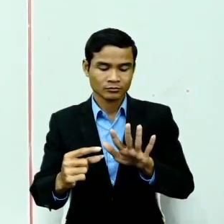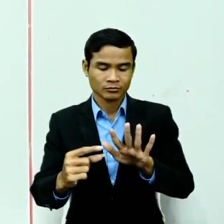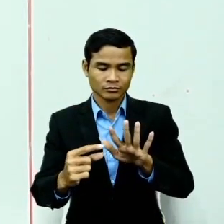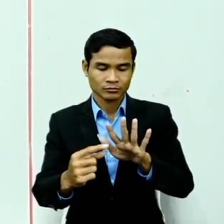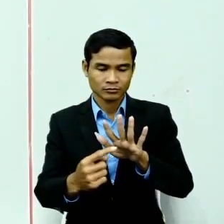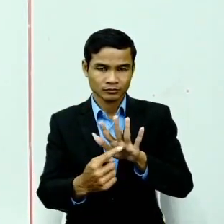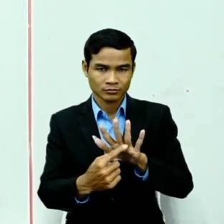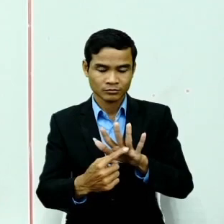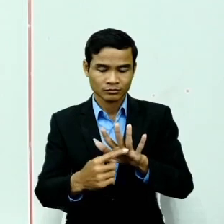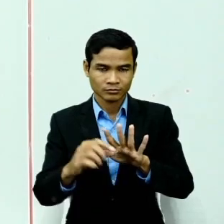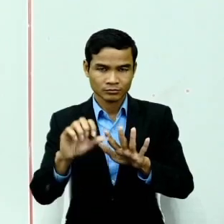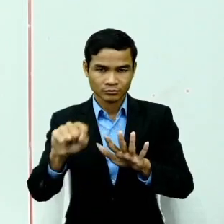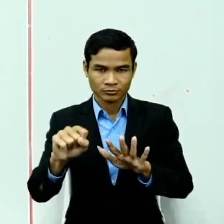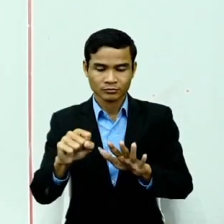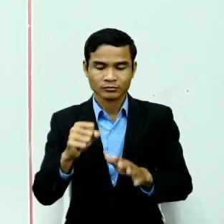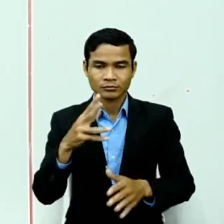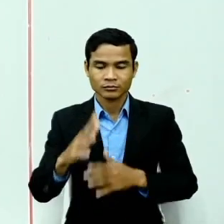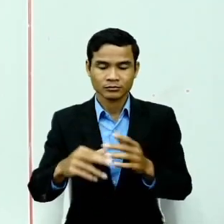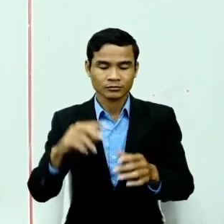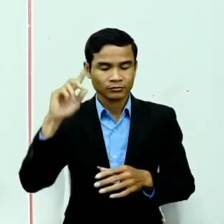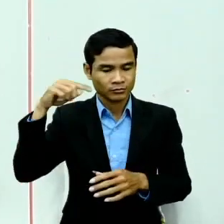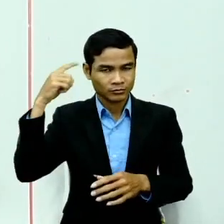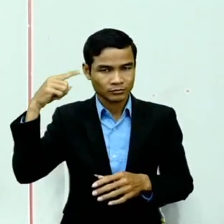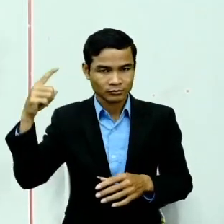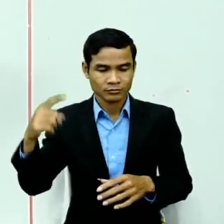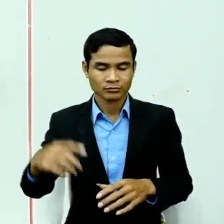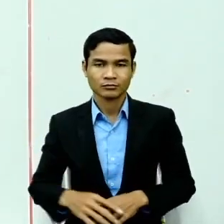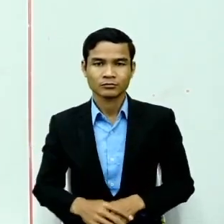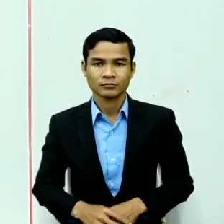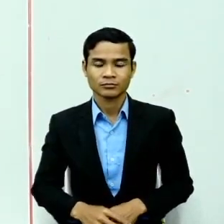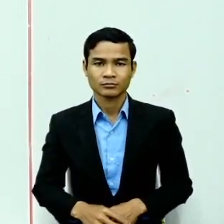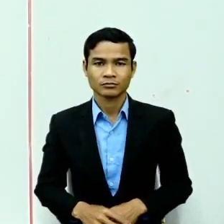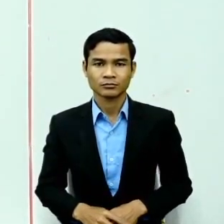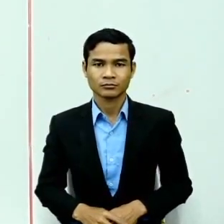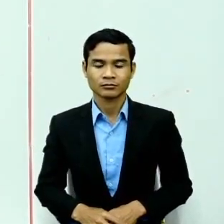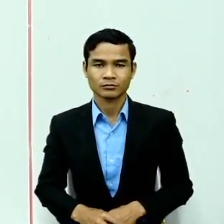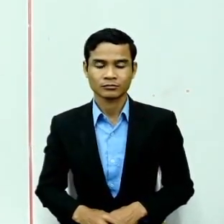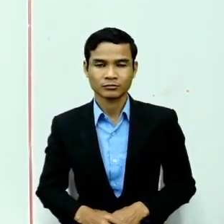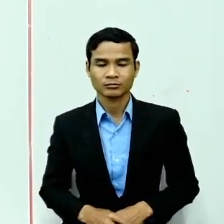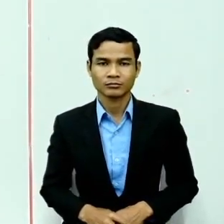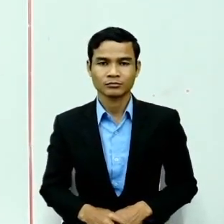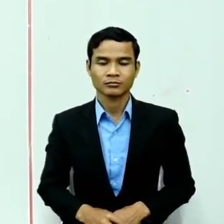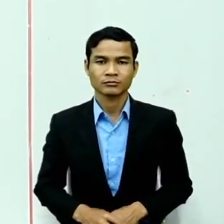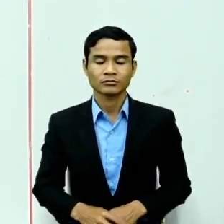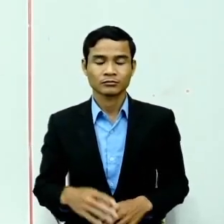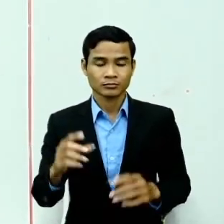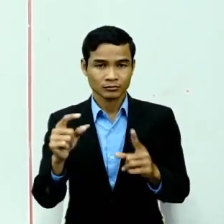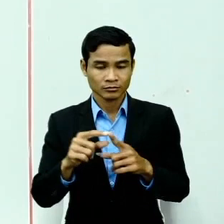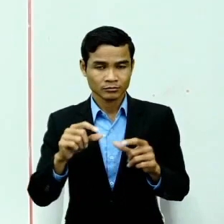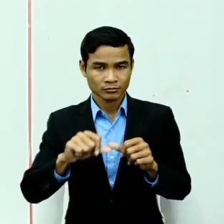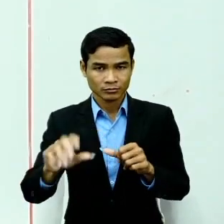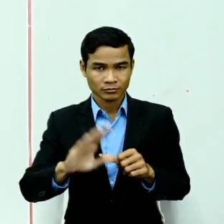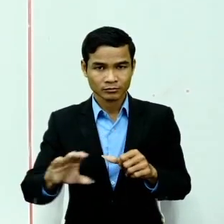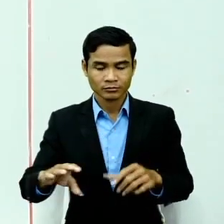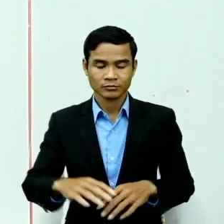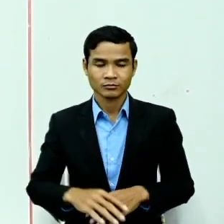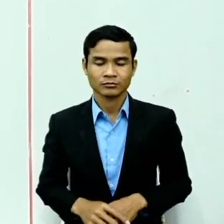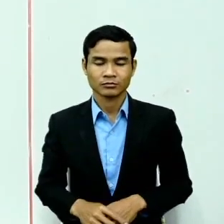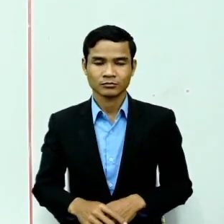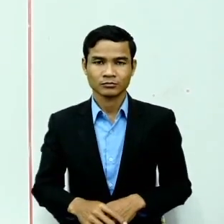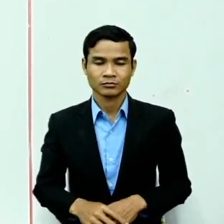tó cuột chom cuột chà địa bàn tó tiếp con